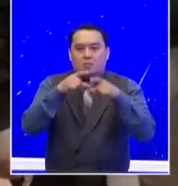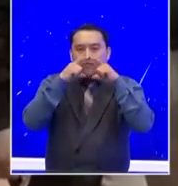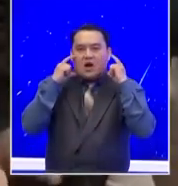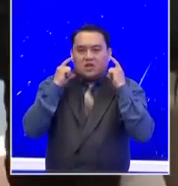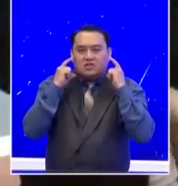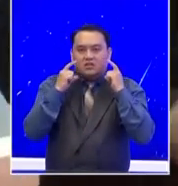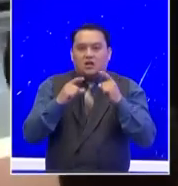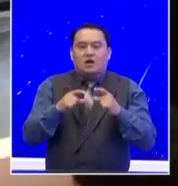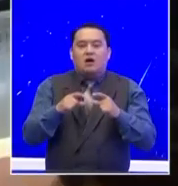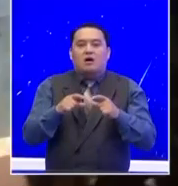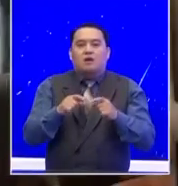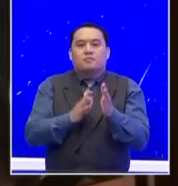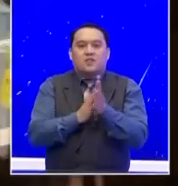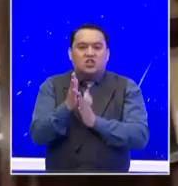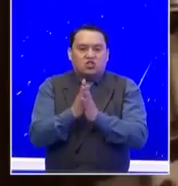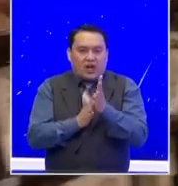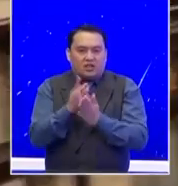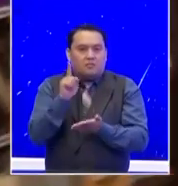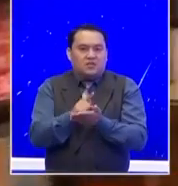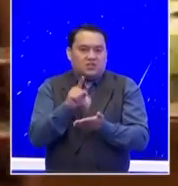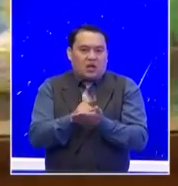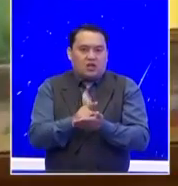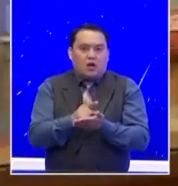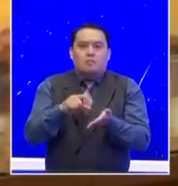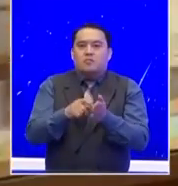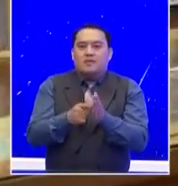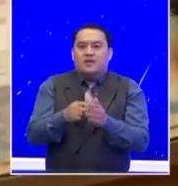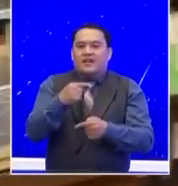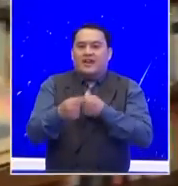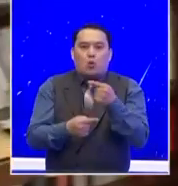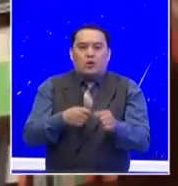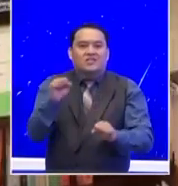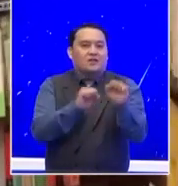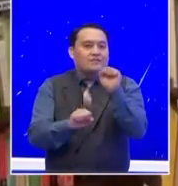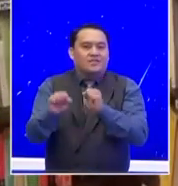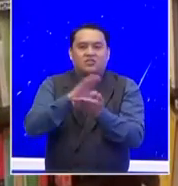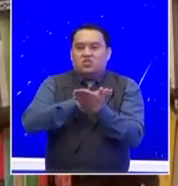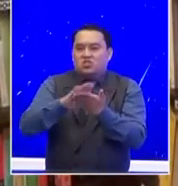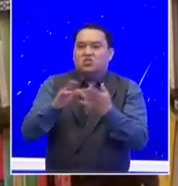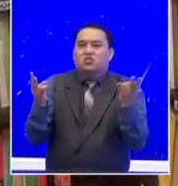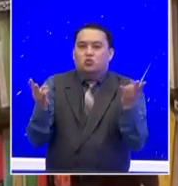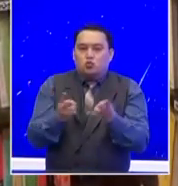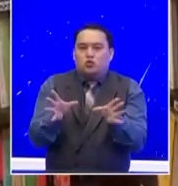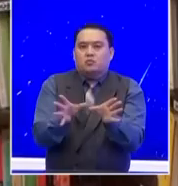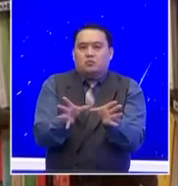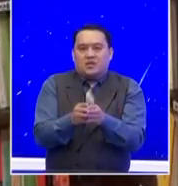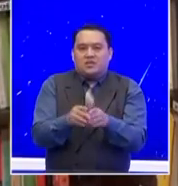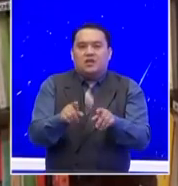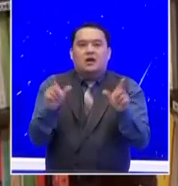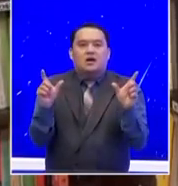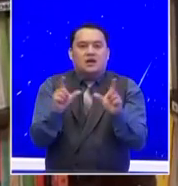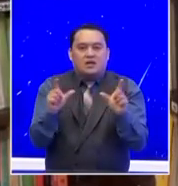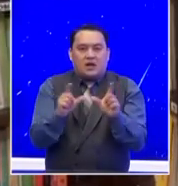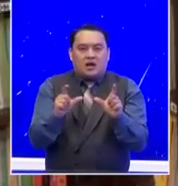маски. Кассиры – маски и перчатки. В помещении необходимо регулярно проводить дезинфекцию. Вместе с книжными открылись и